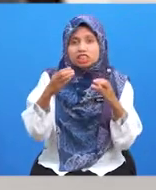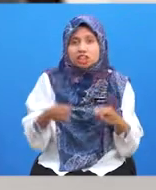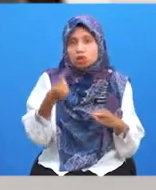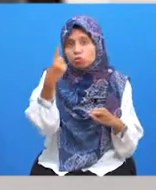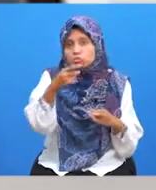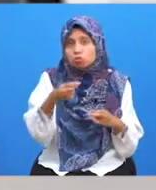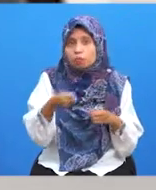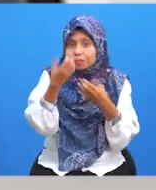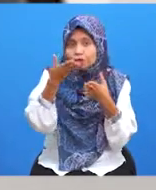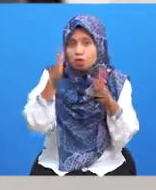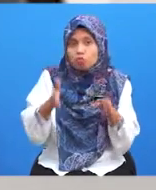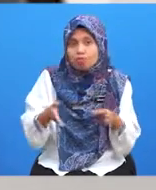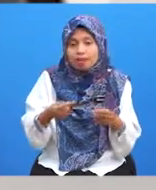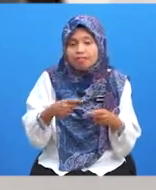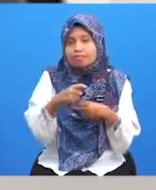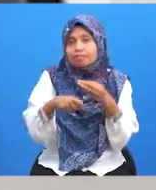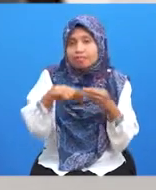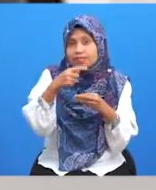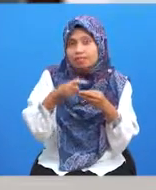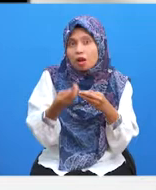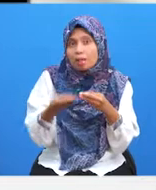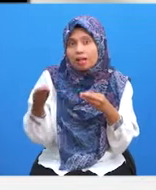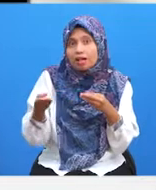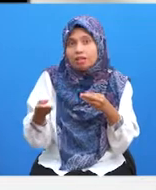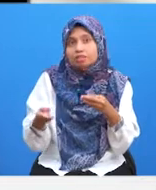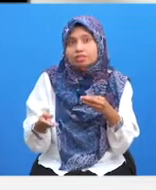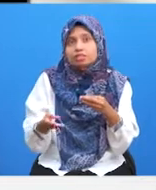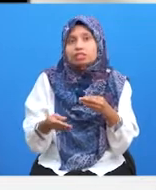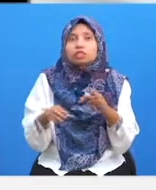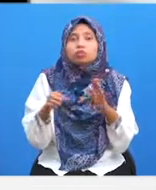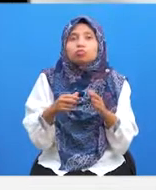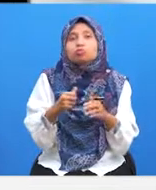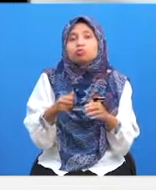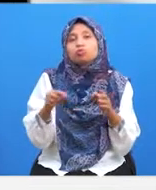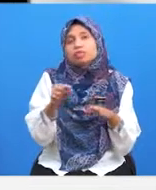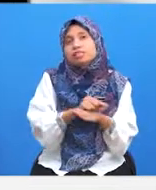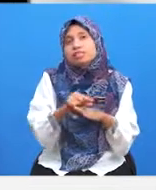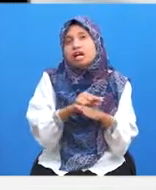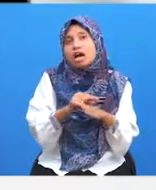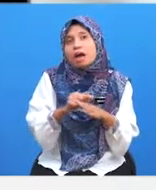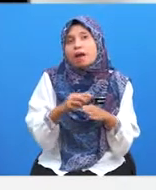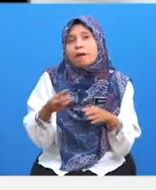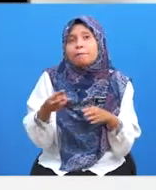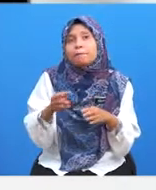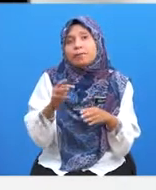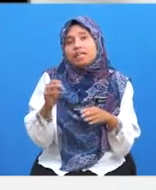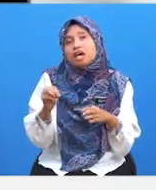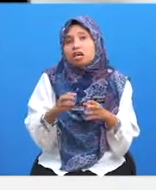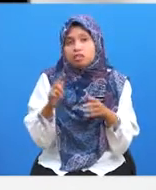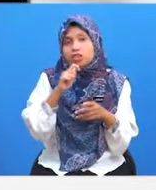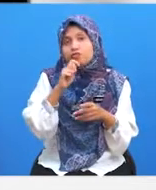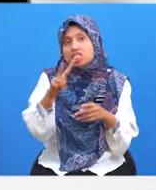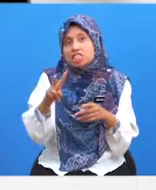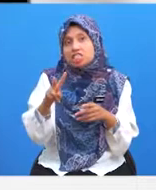promosi ye salah satu cara ialah menggunakan media sosial seperti Facebook dan Instagram melalui